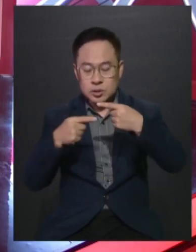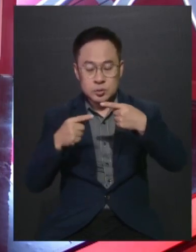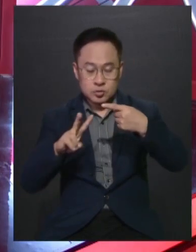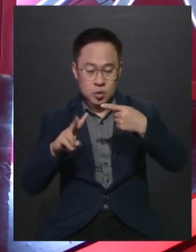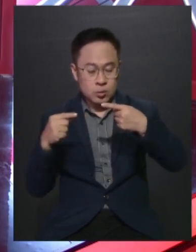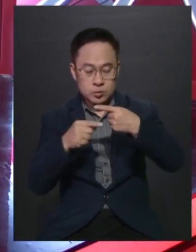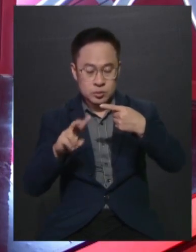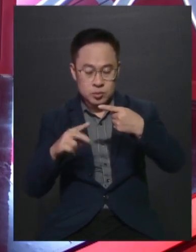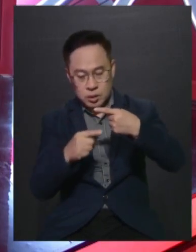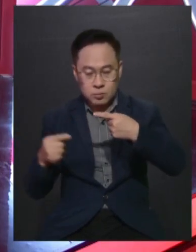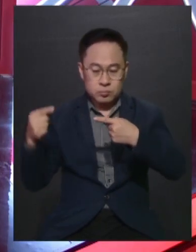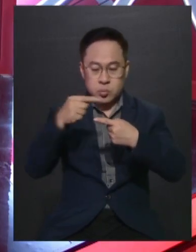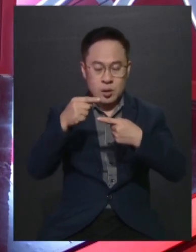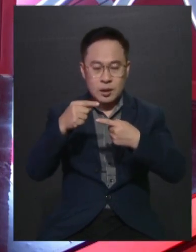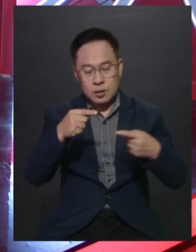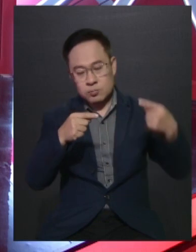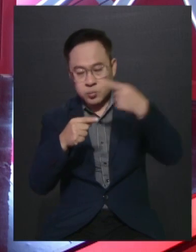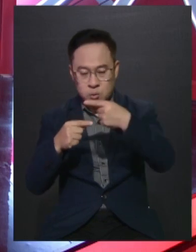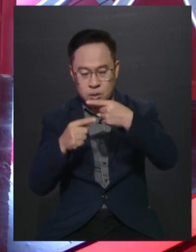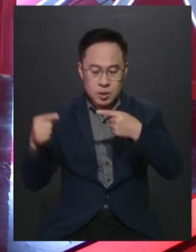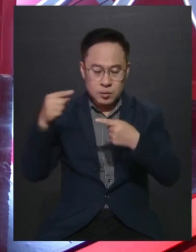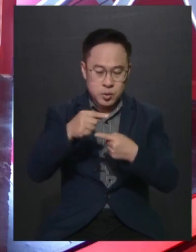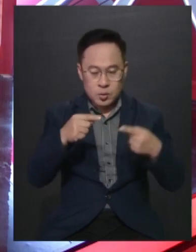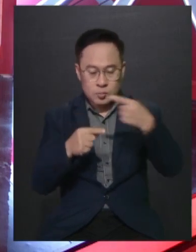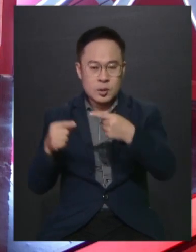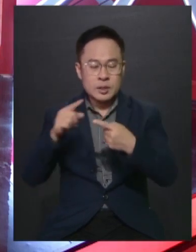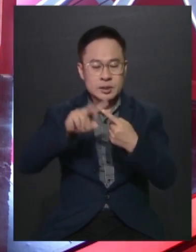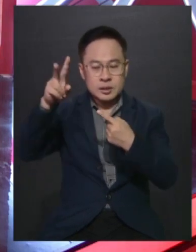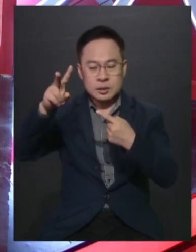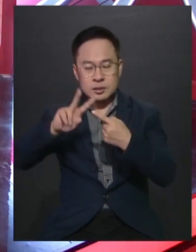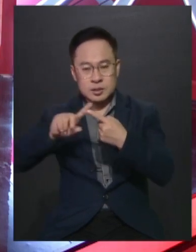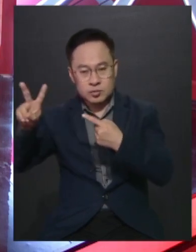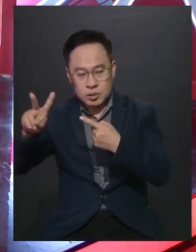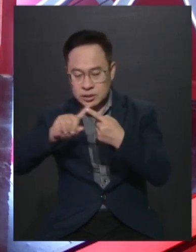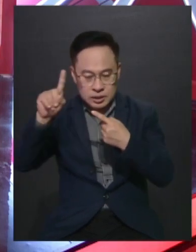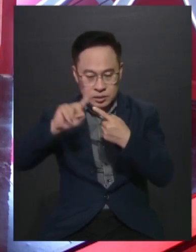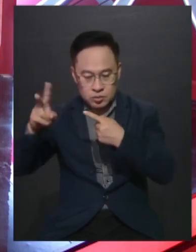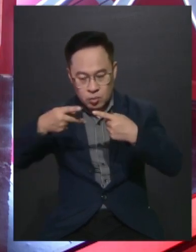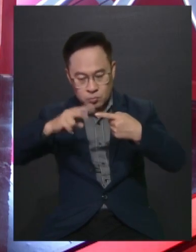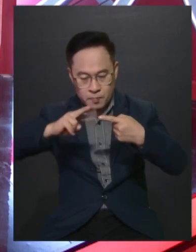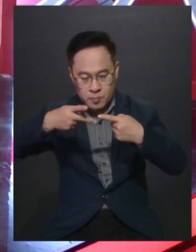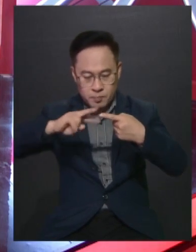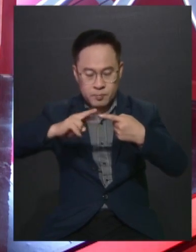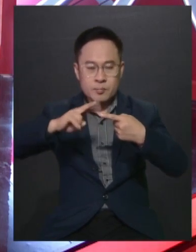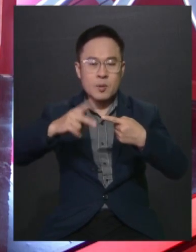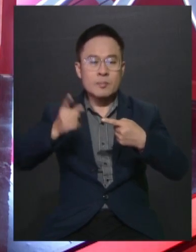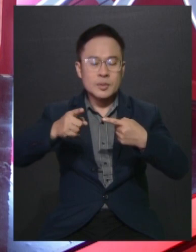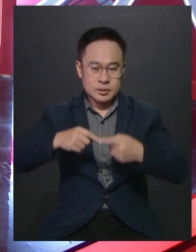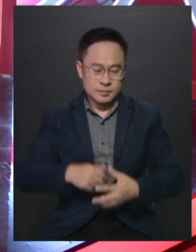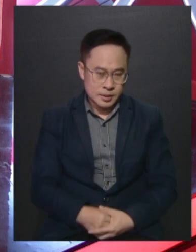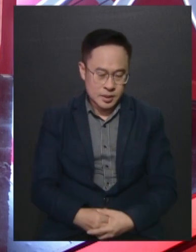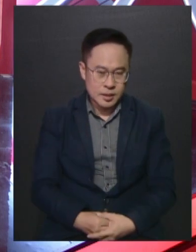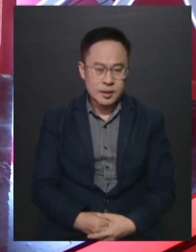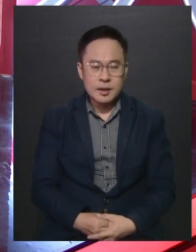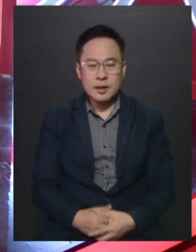ตลอดอ่าแต่ว่าท่าข้ามก็มาชนะได้เหมือนกันดังนั้นเนี่ยก็เลยทำให้สหการล่าสุดท่าข้ามยังนำ Black Pearl 2แต้มแล้วเหลือโปรแกรมการ